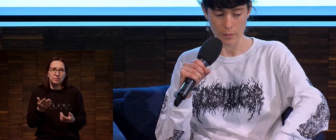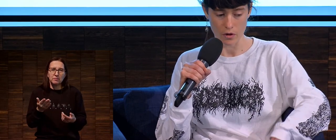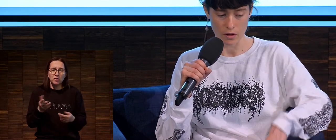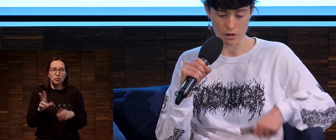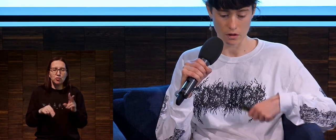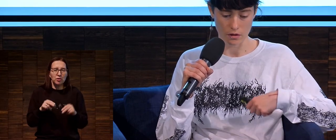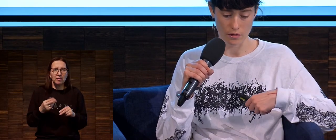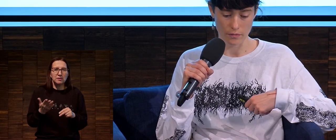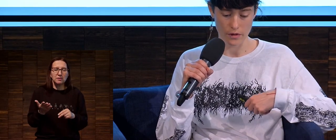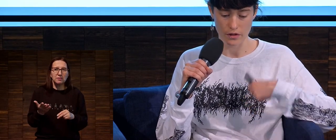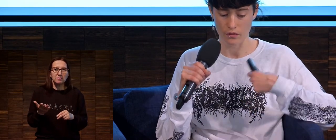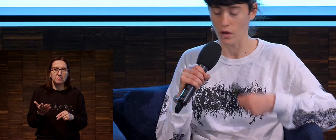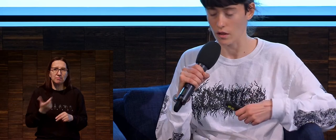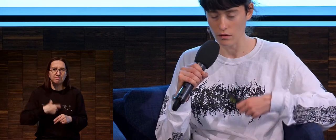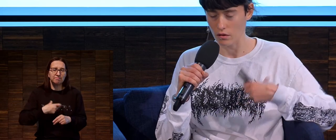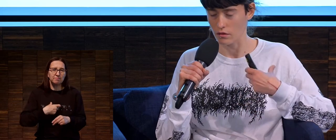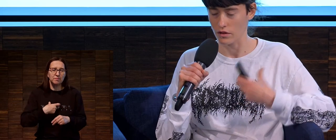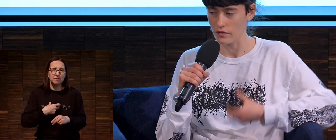быть вопрос